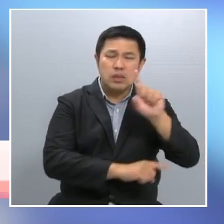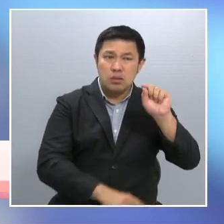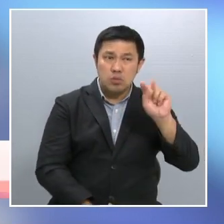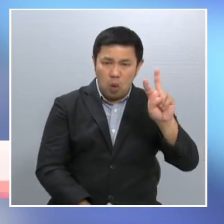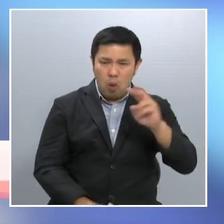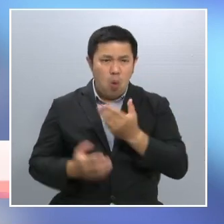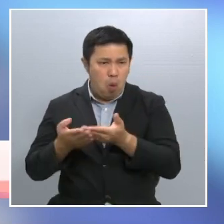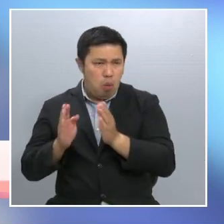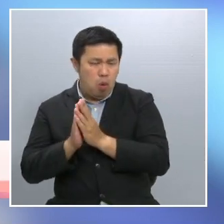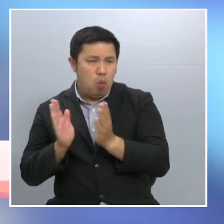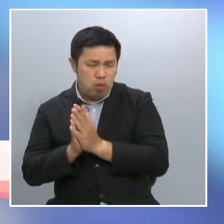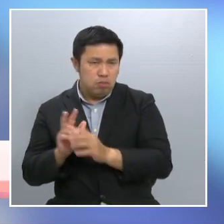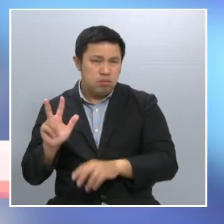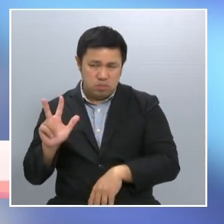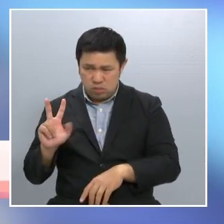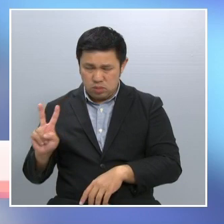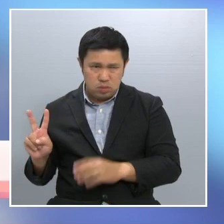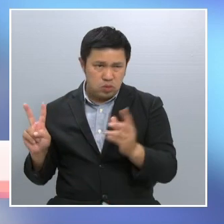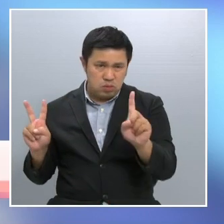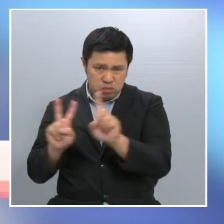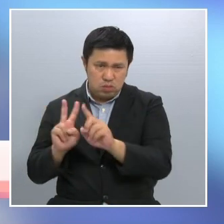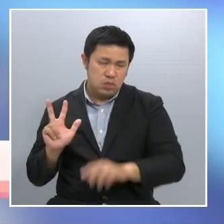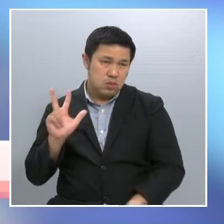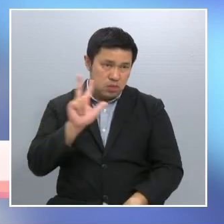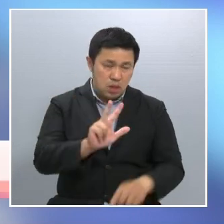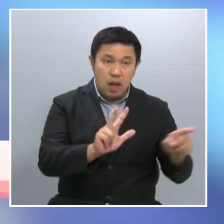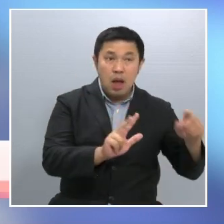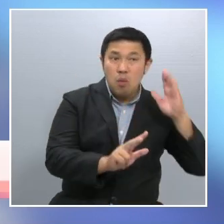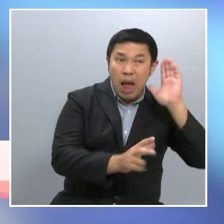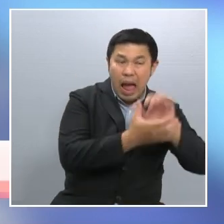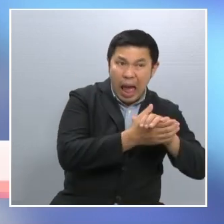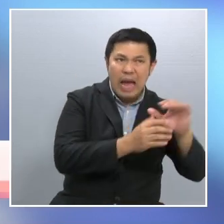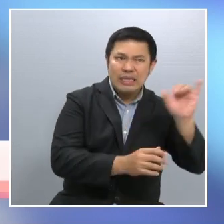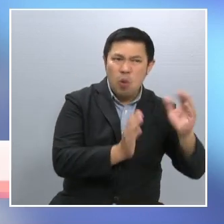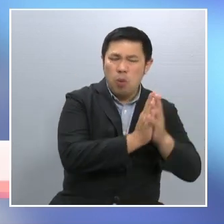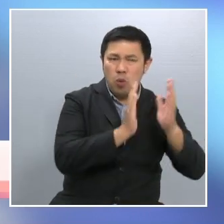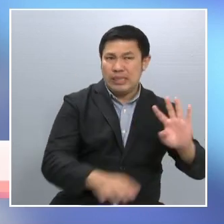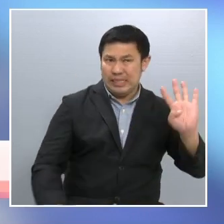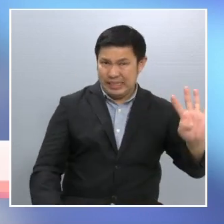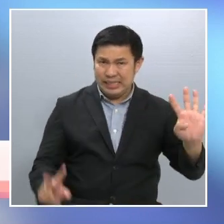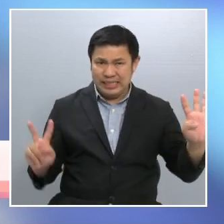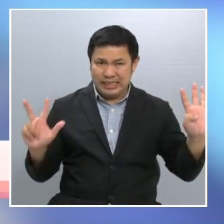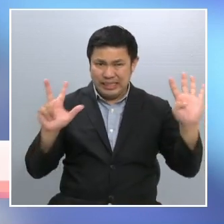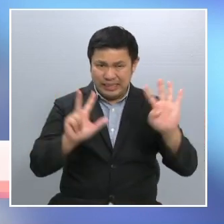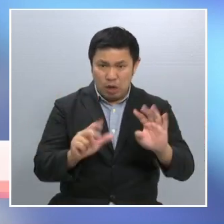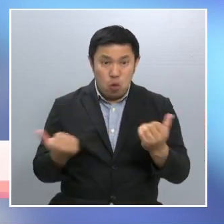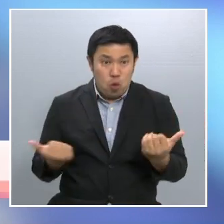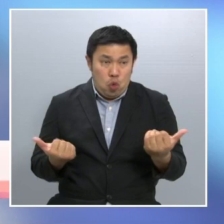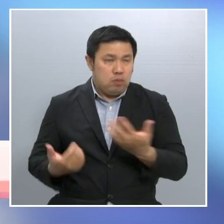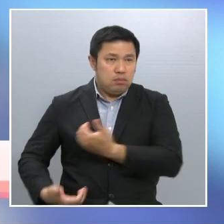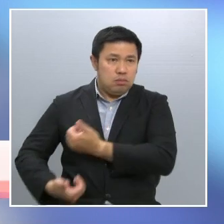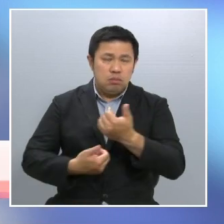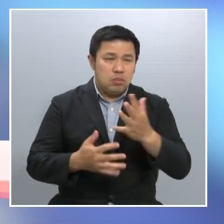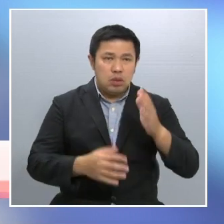คนในครอบครัวอีก2คนนะคะทางอดีตสามีมาพร้อมกับญาติรวมทั้งหมด4คนวันนั้นเธอไม่ได้พาลูกไปด้วยอดีตส